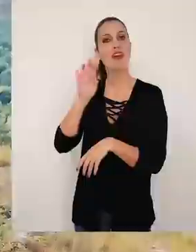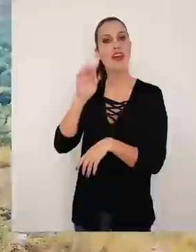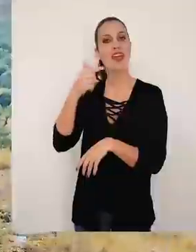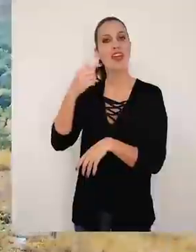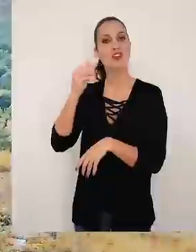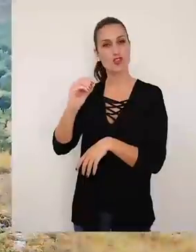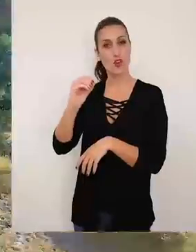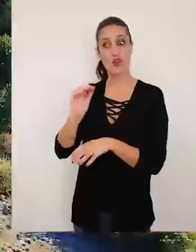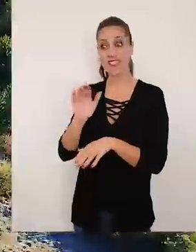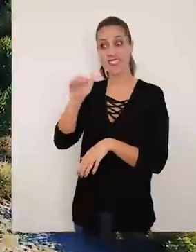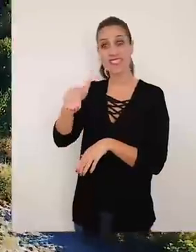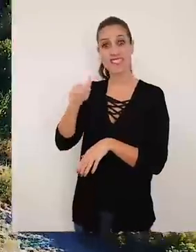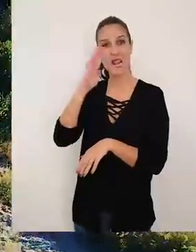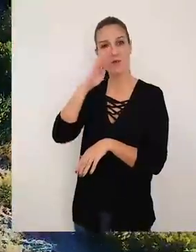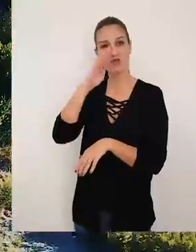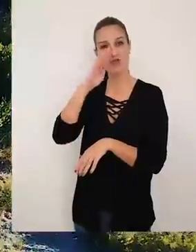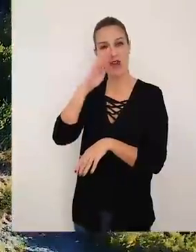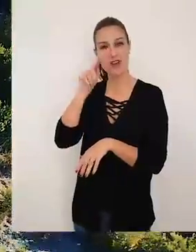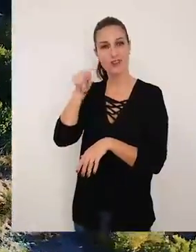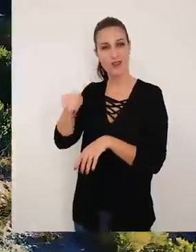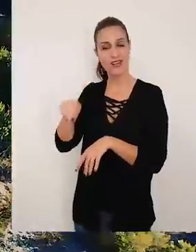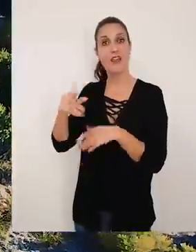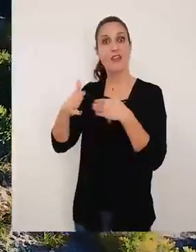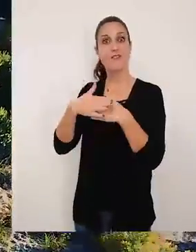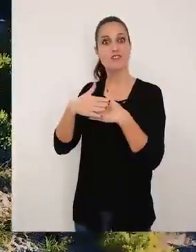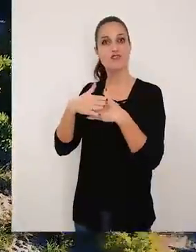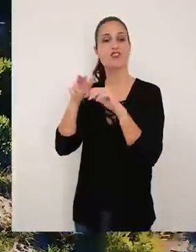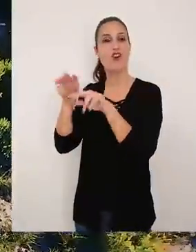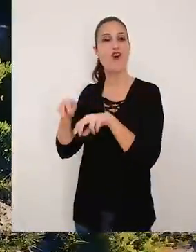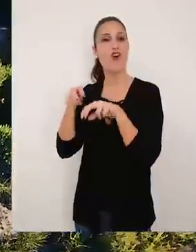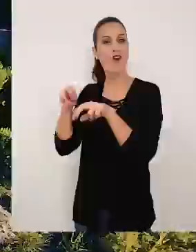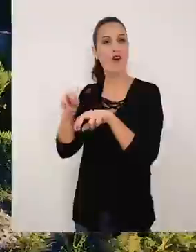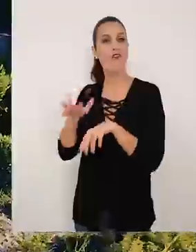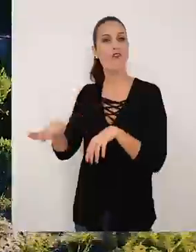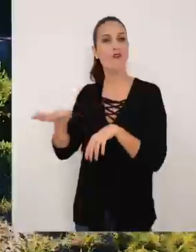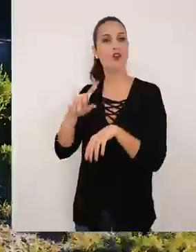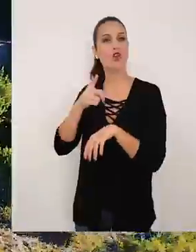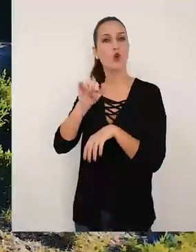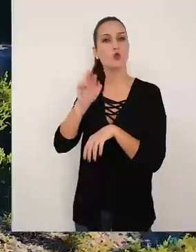di Poggiardo, nelle vicinanze del complesso archeologico paleocristiano del Fondo Giuliano.